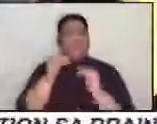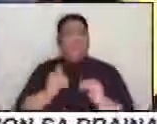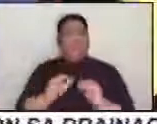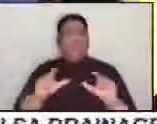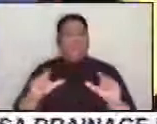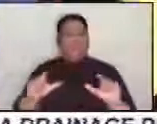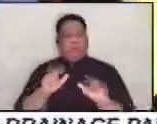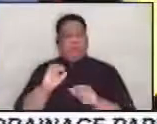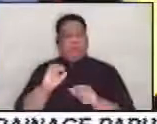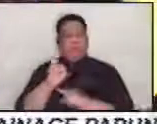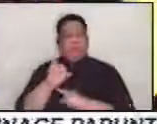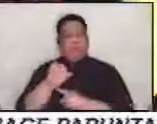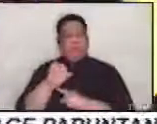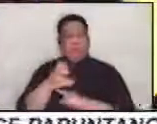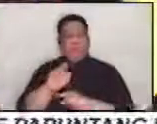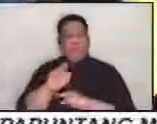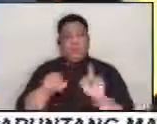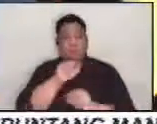Umabot na po sa